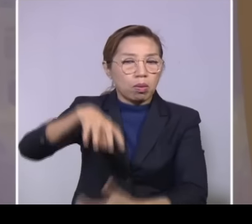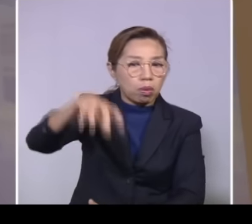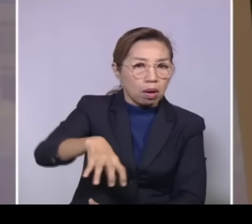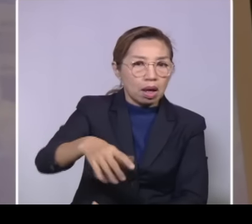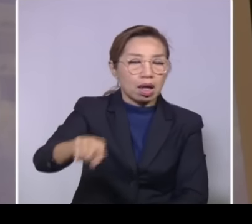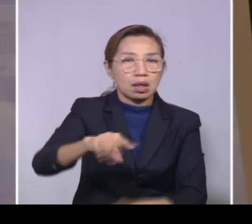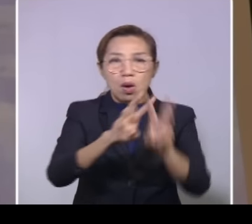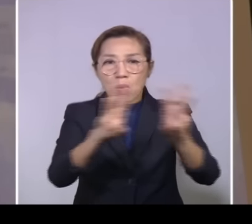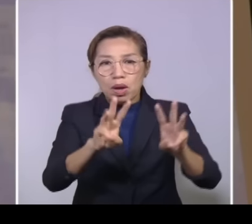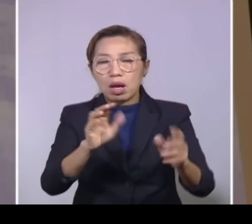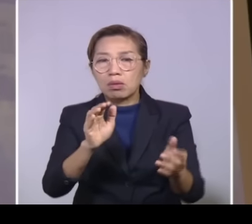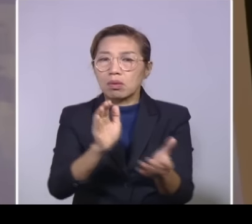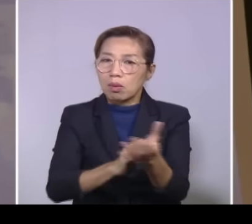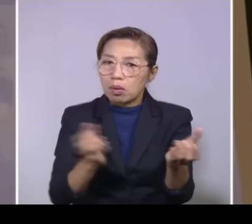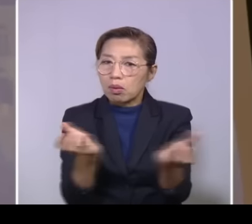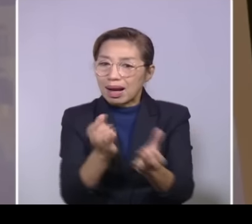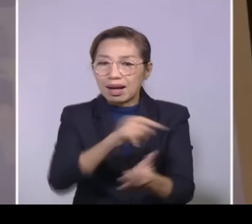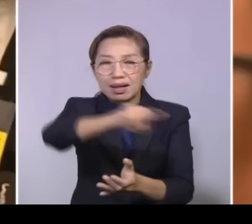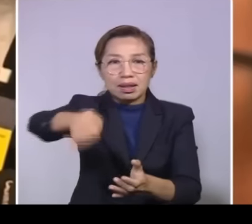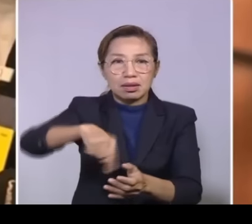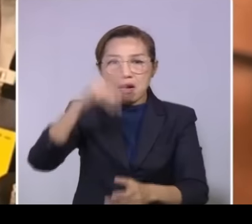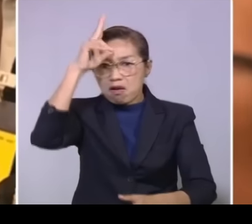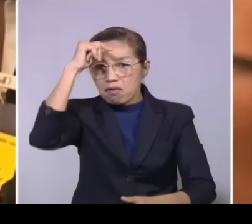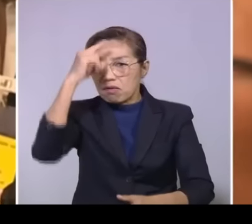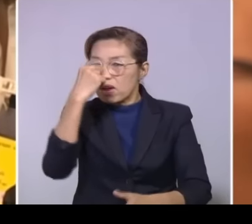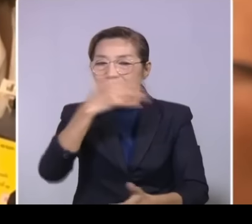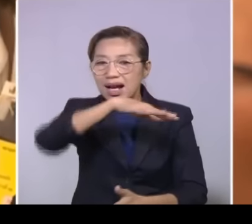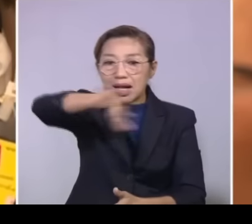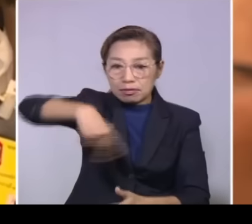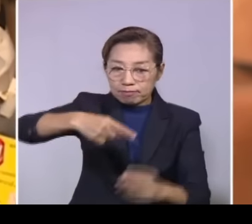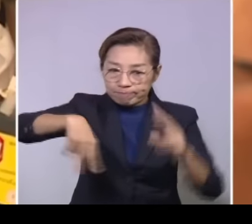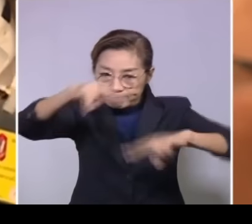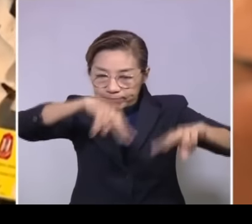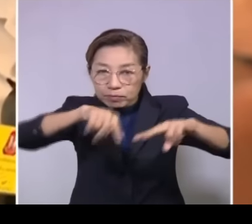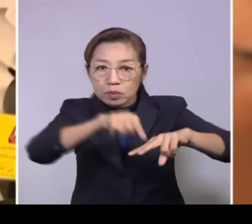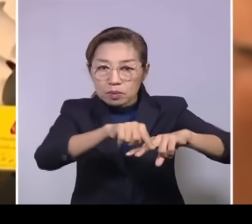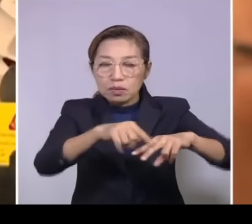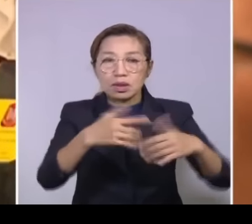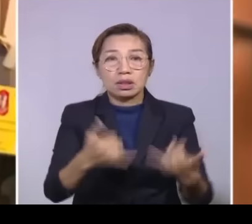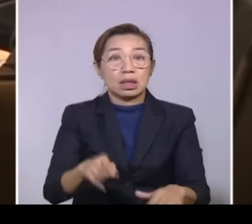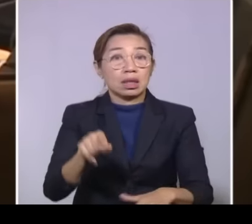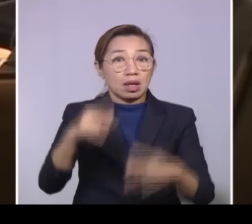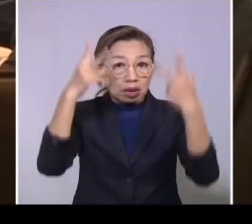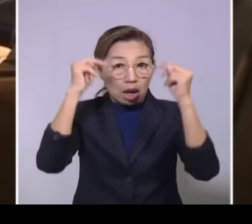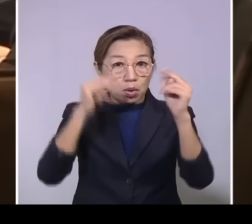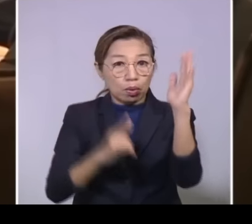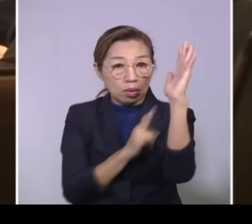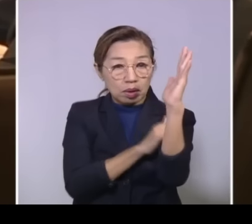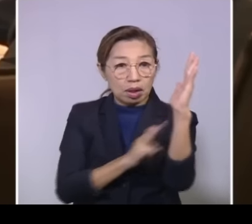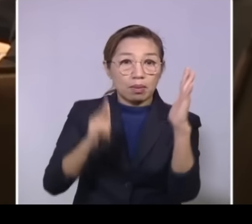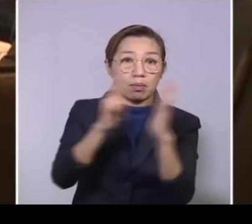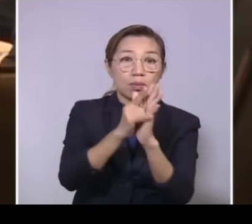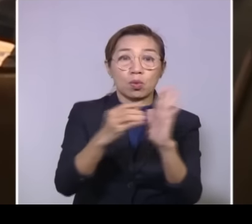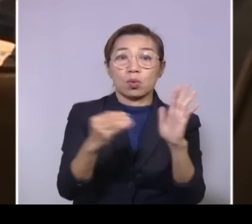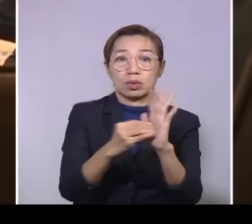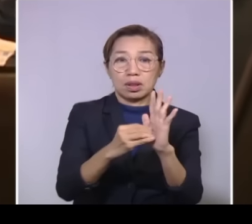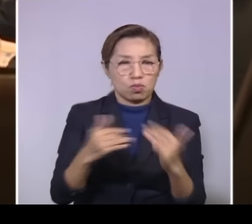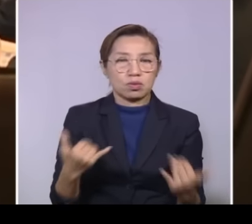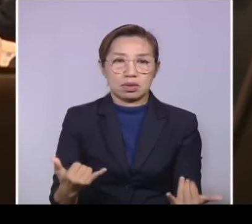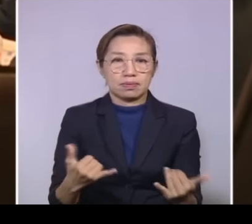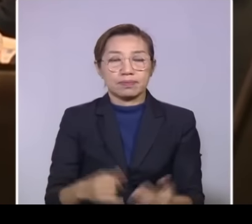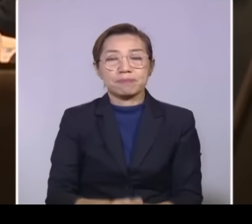ออนไลน์รวมทั้งมาเฟียต่างชาติด้วยทั้งนี้ตามกำหนดการของท่านนายกรัฐมนตรีและคณะจะเดินทางกลับกรุงเทพฯในวันเดียว